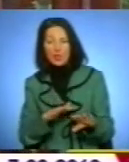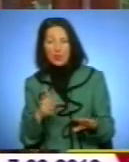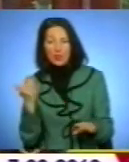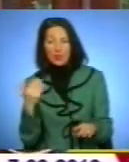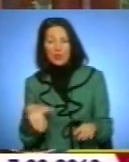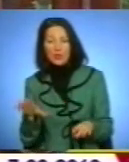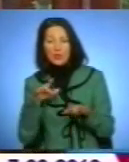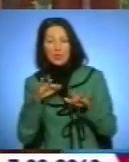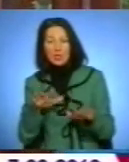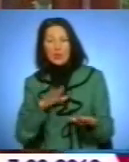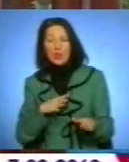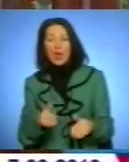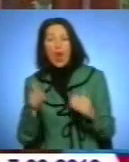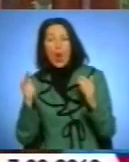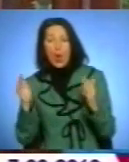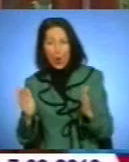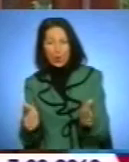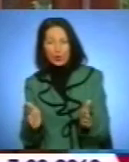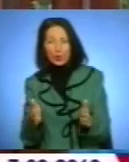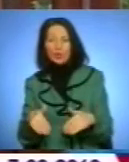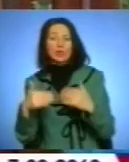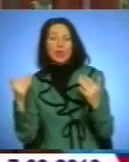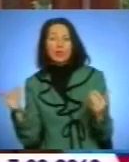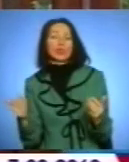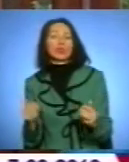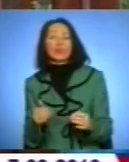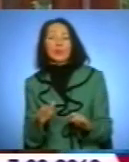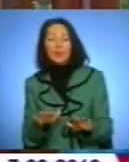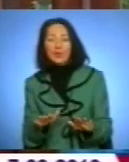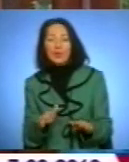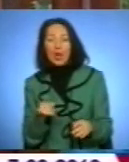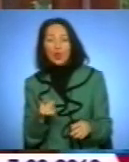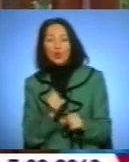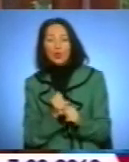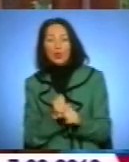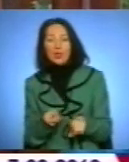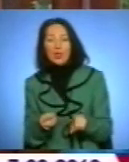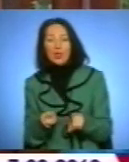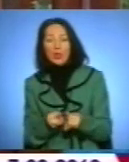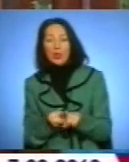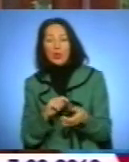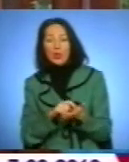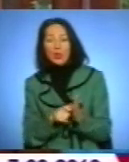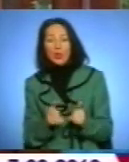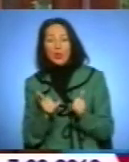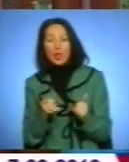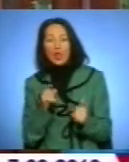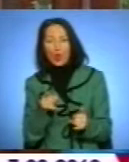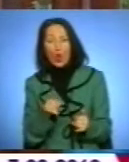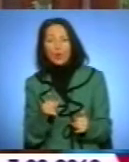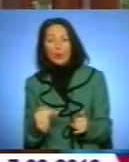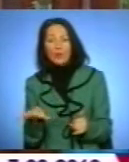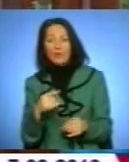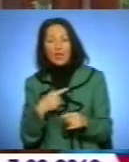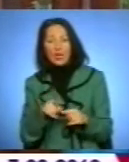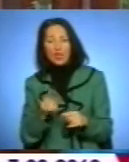мною, там найширша частина приміщення. А то зробили таке заради того, і всі інші